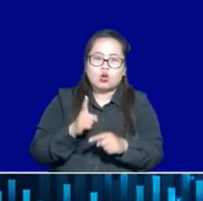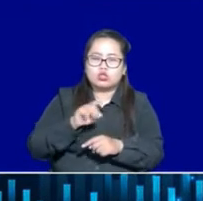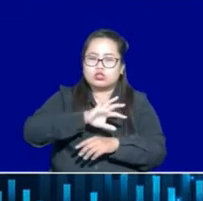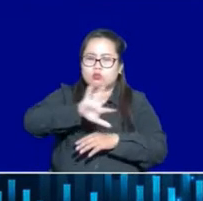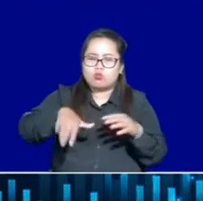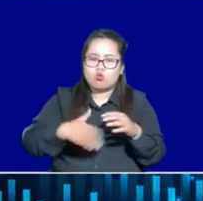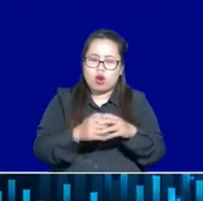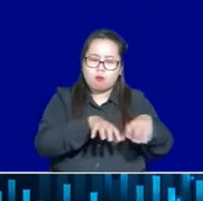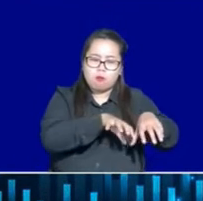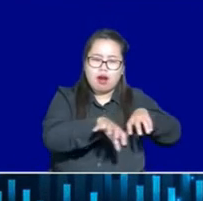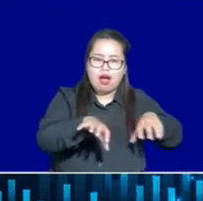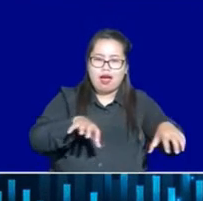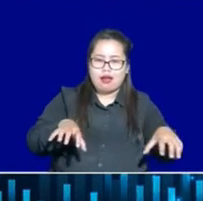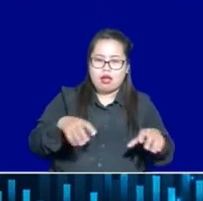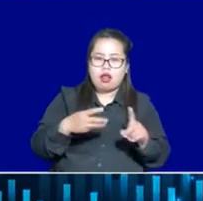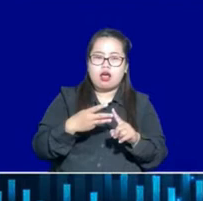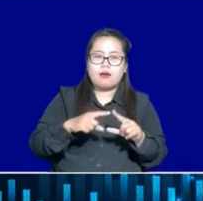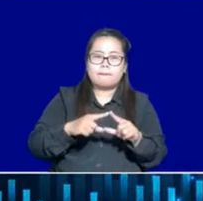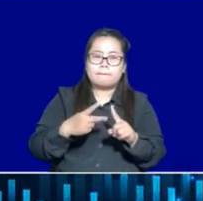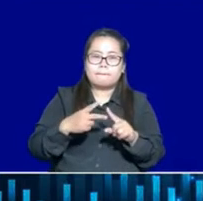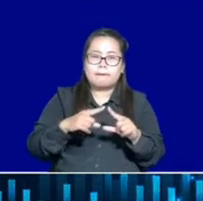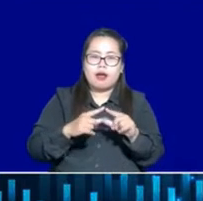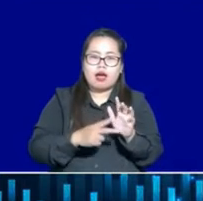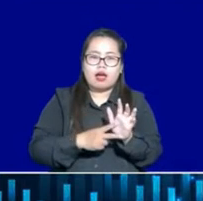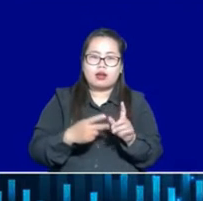itu adalah